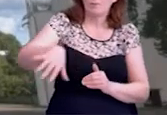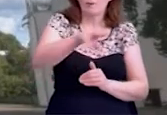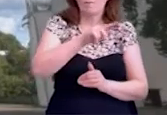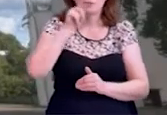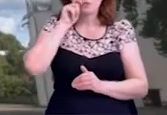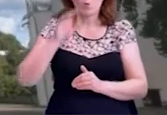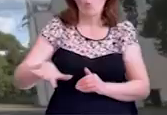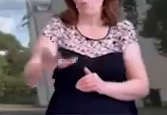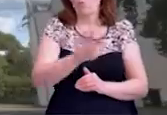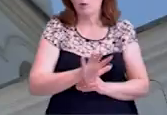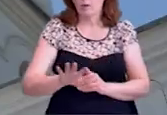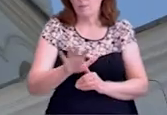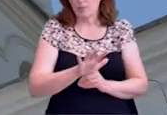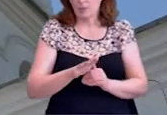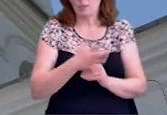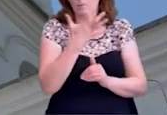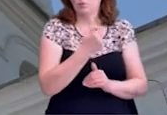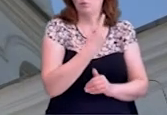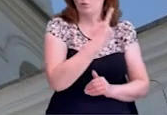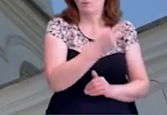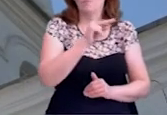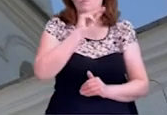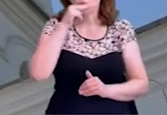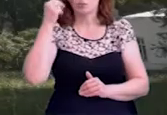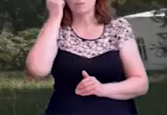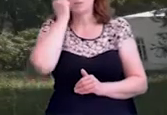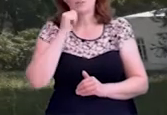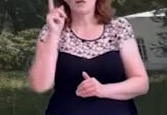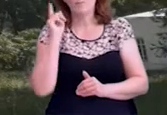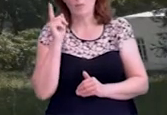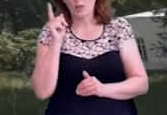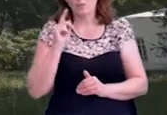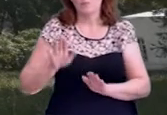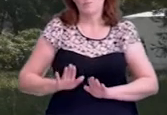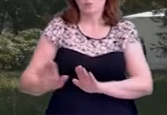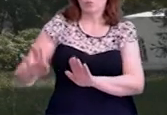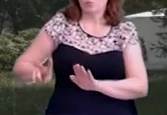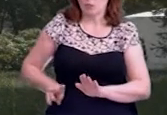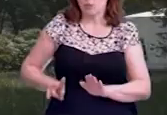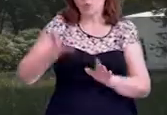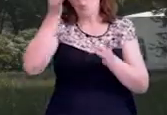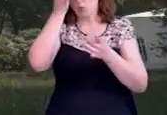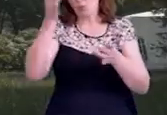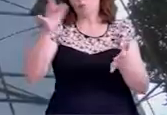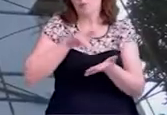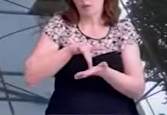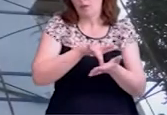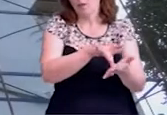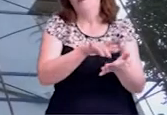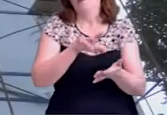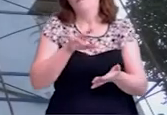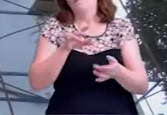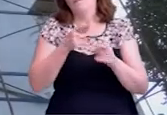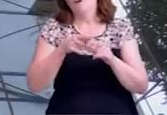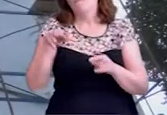проєкту потрапив іще один заповідник області – Чернігів-Стародавній. Заступник директора Департаменту культури, туризму, національностей та релігії